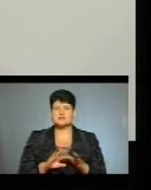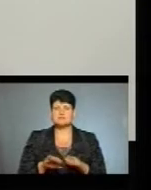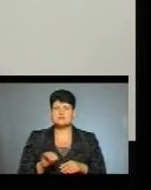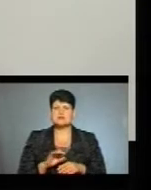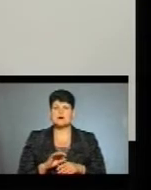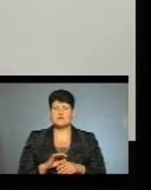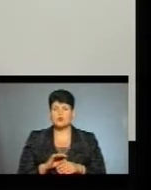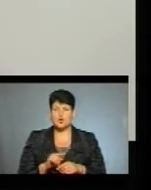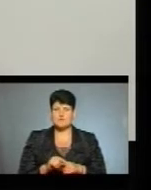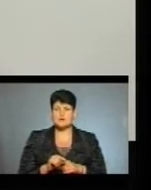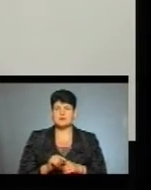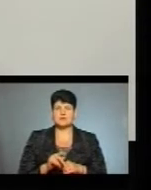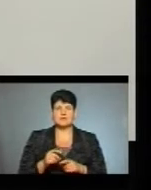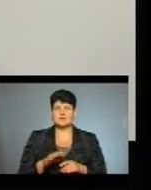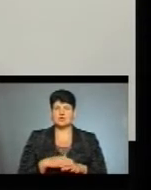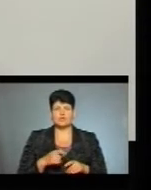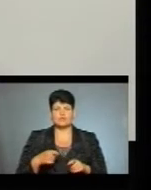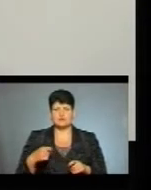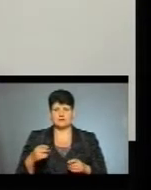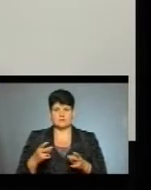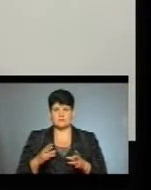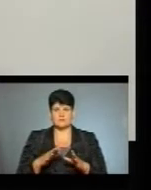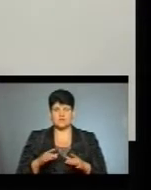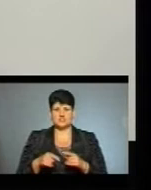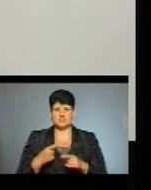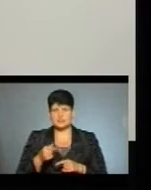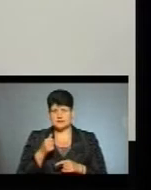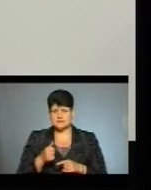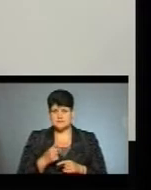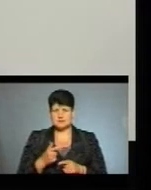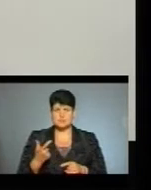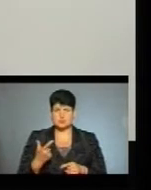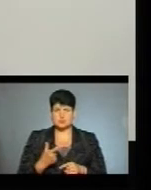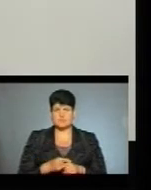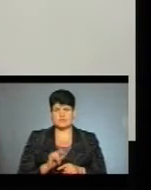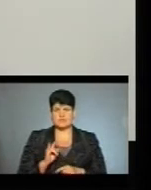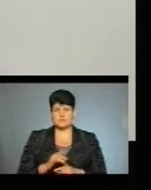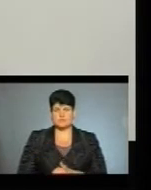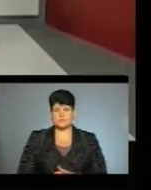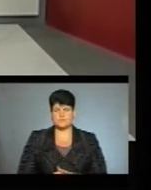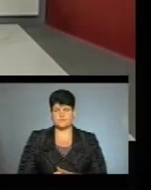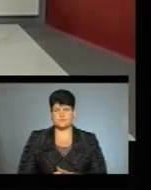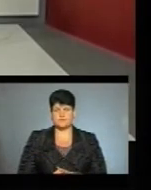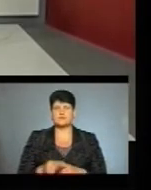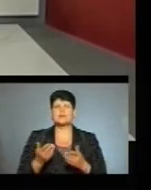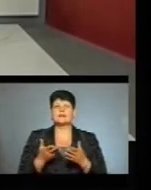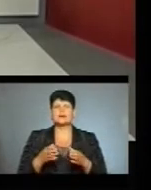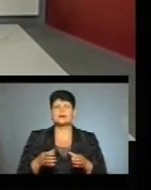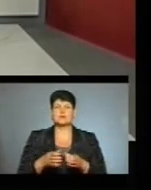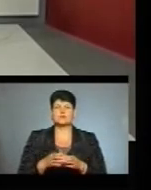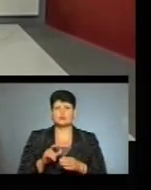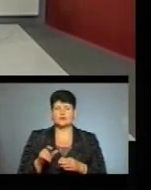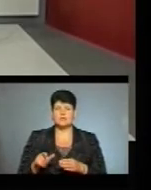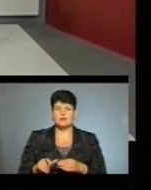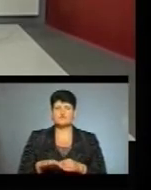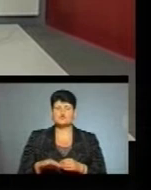хвороби, недовго відтягуючи, буквально через місяць, треба починати щепити дитину. Які категорії людей в зоні